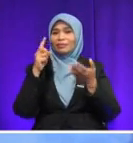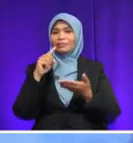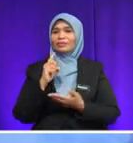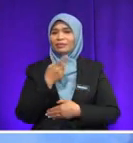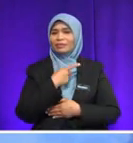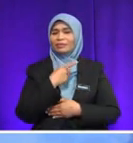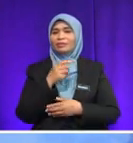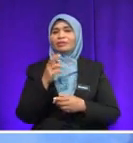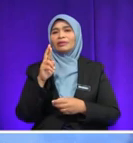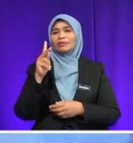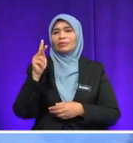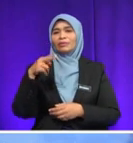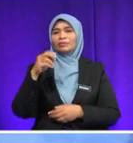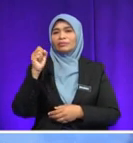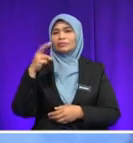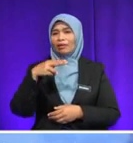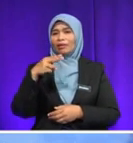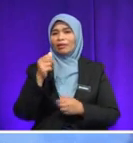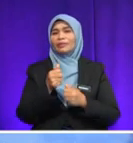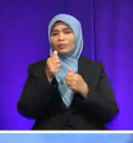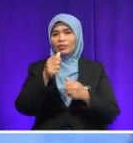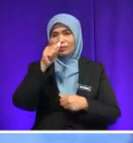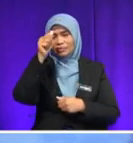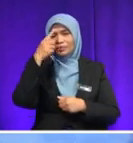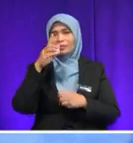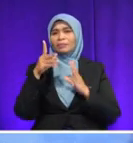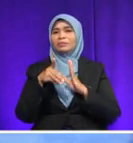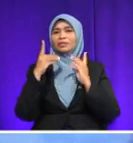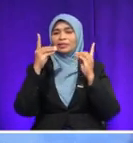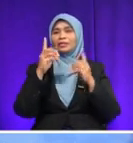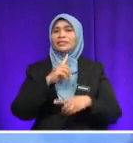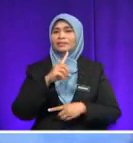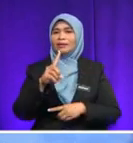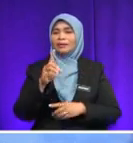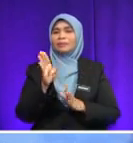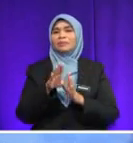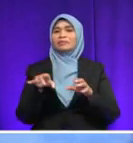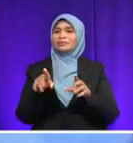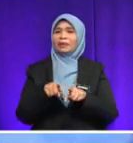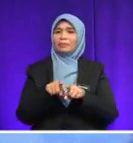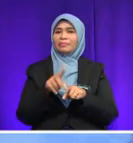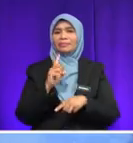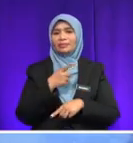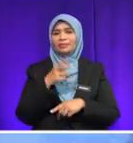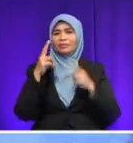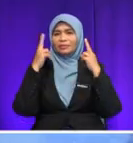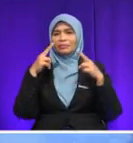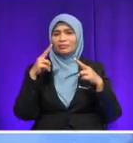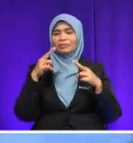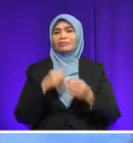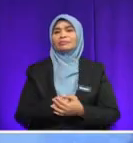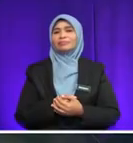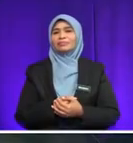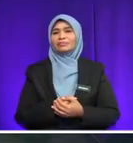anugerah Allah subhanahu wa ta'ala untuk mata pelajaran Pendidikan Islam bersama kita Ustadz Muhammad Nur adzan Idris Ustadz